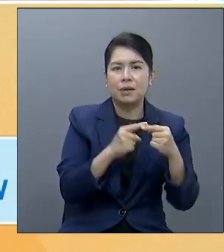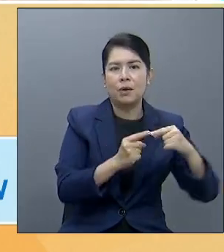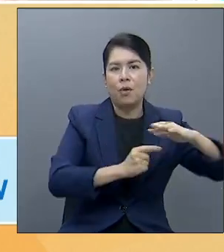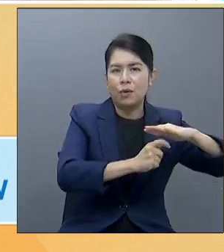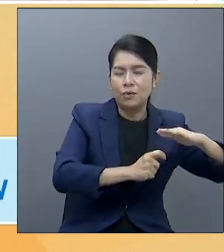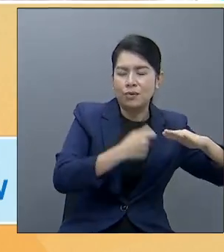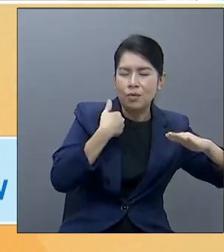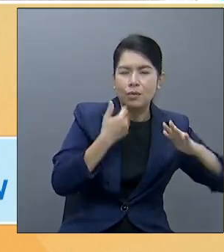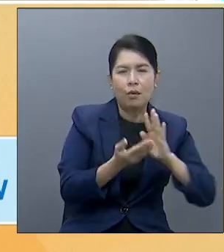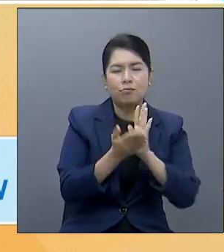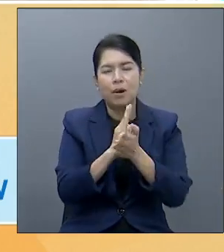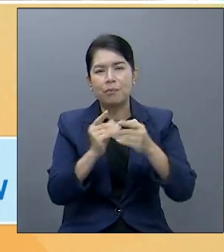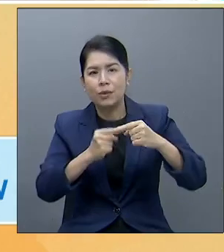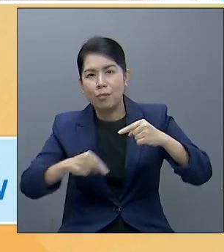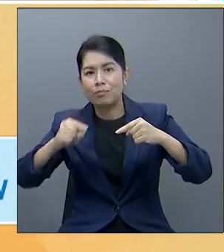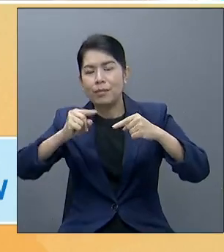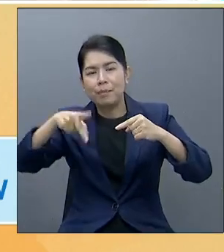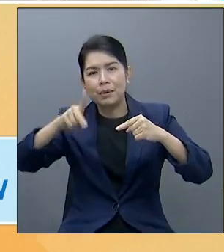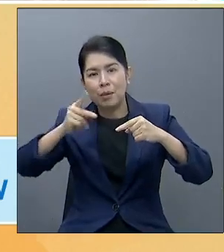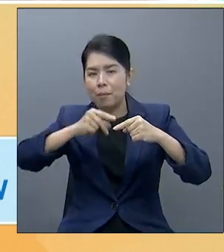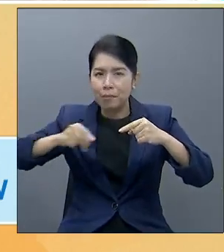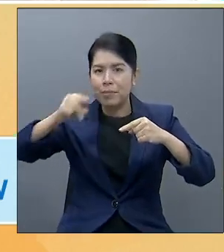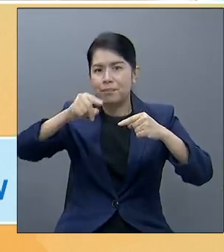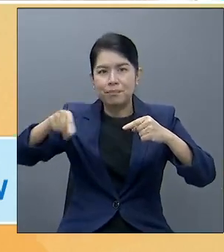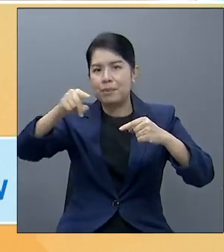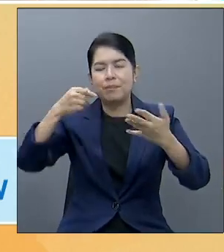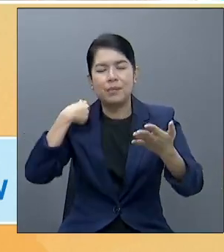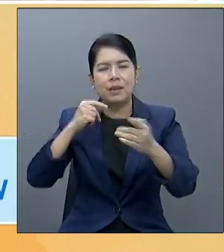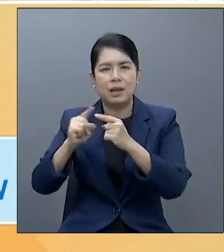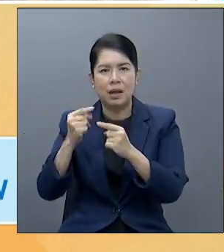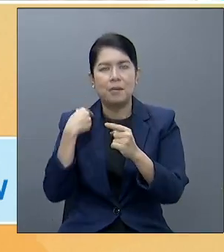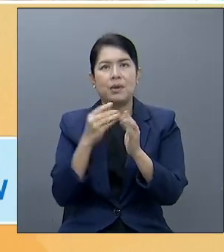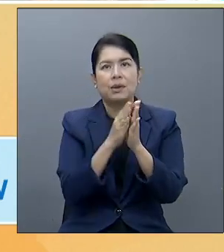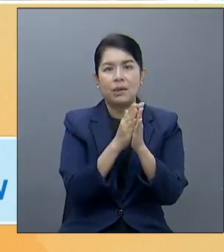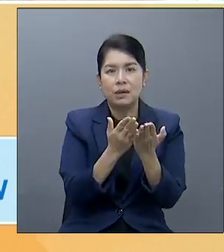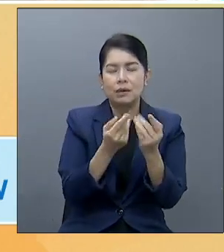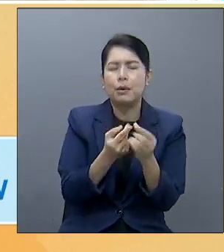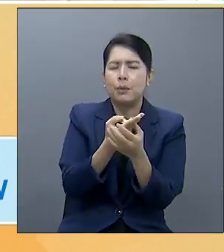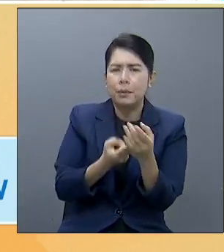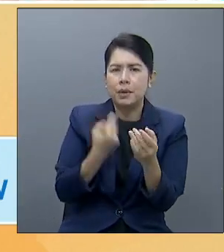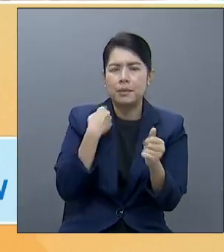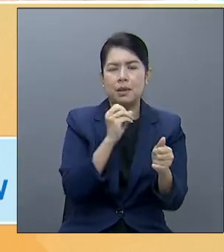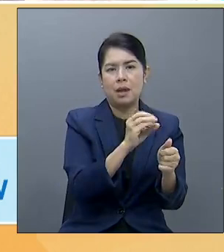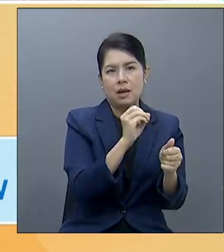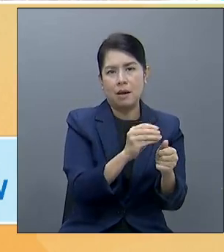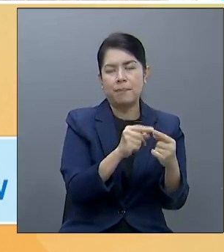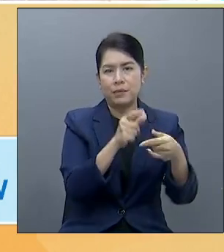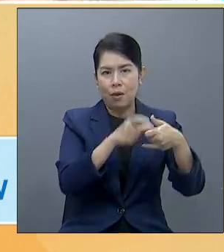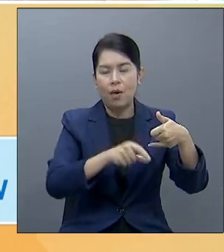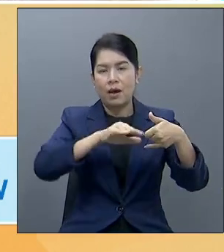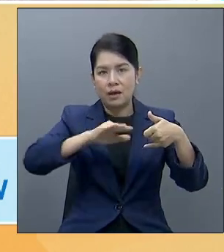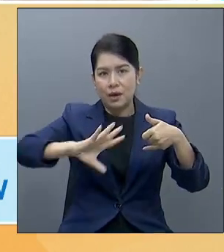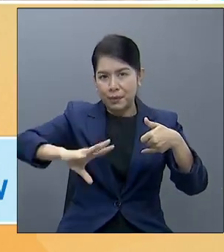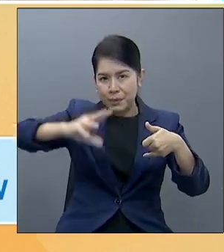อไปประถมแต่ละช่วงต้องมีคู่มือในการพัฒนาอย่างไรต้องเติมเต็มอะไรเพื่อที่จะให้เขาเนี่ยโตขึ้นอย่างมีคุณภา